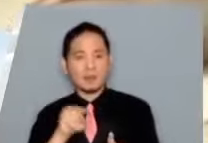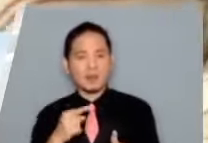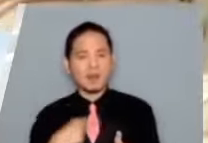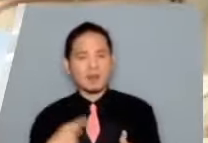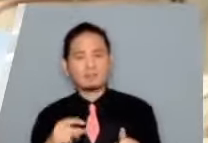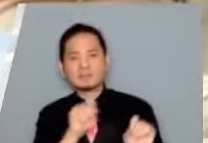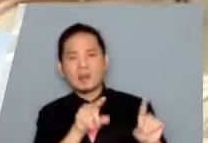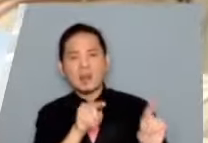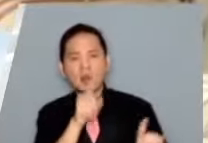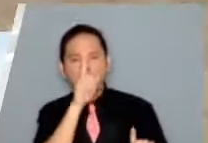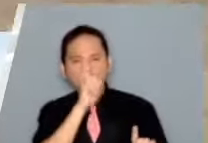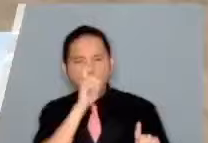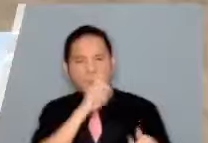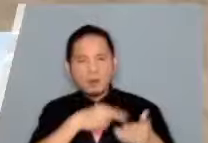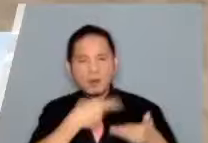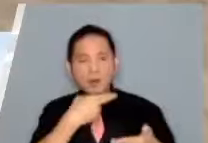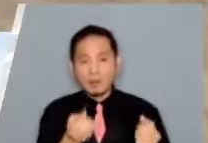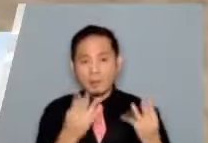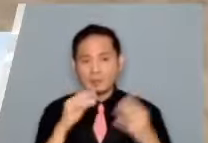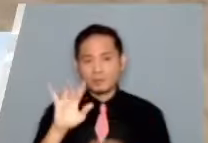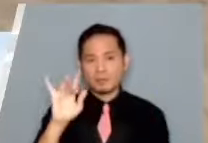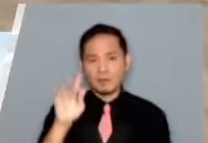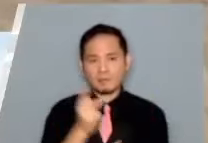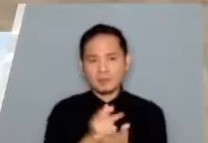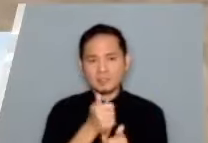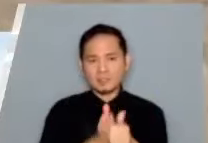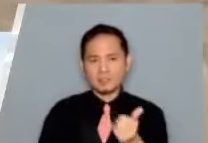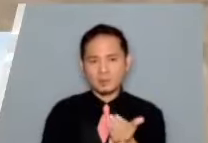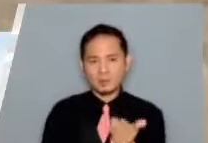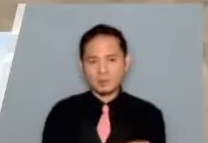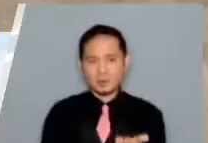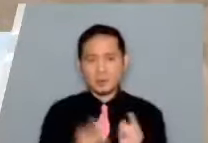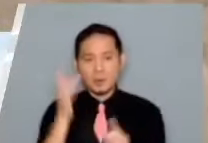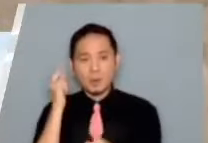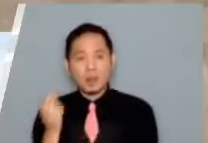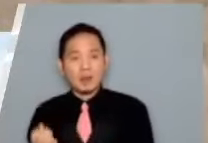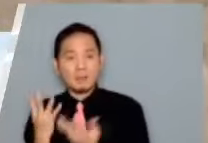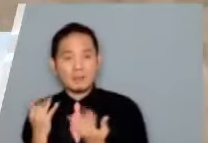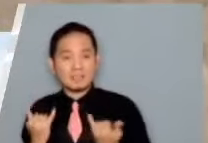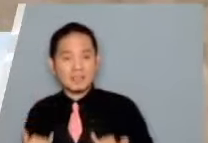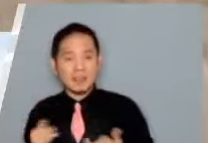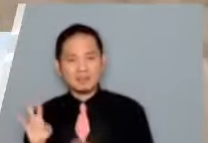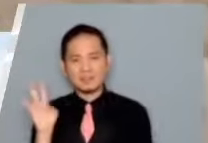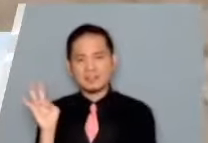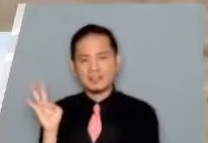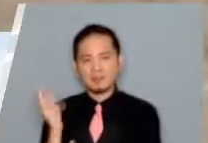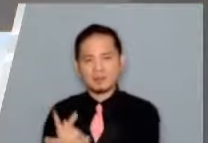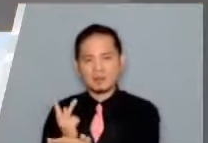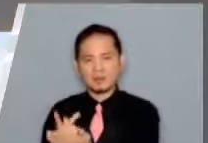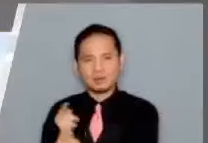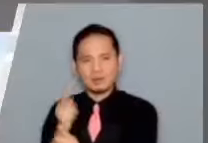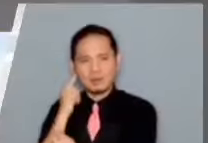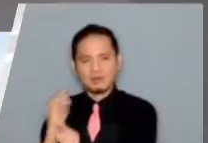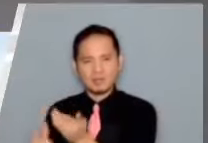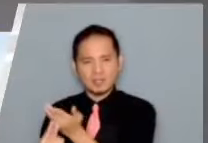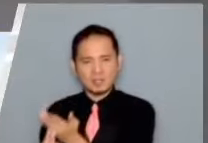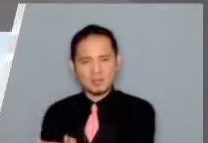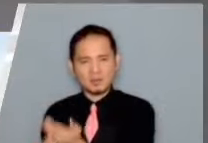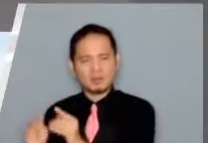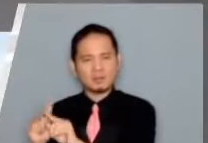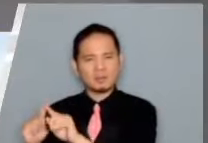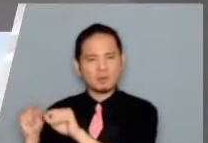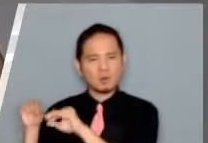Php25 per kilo sa panahong nasa php7 per kilo na ang bentahan sa mga pamilihan yung